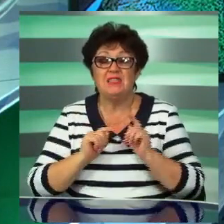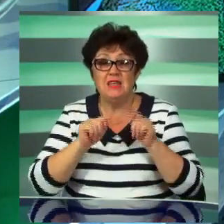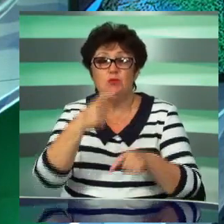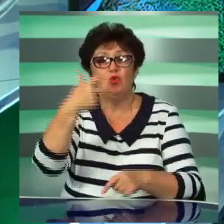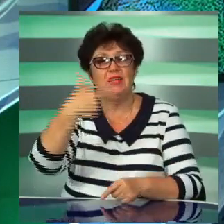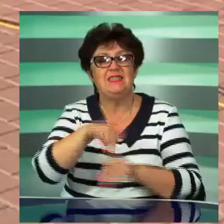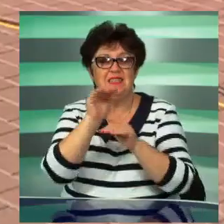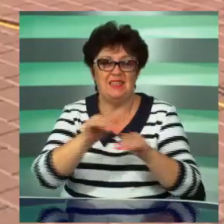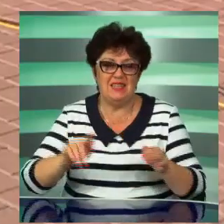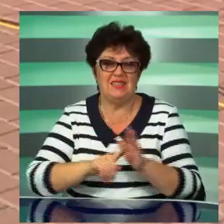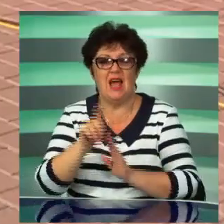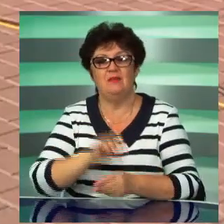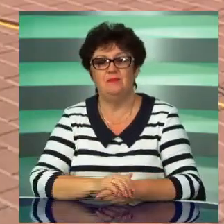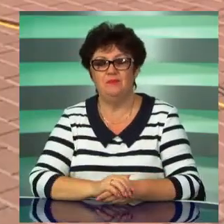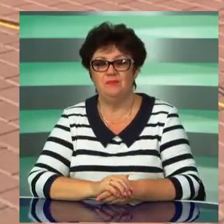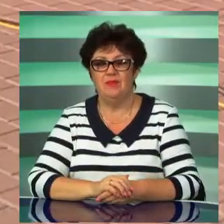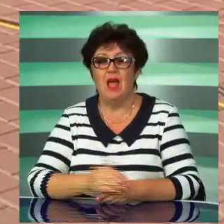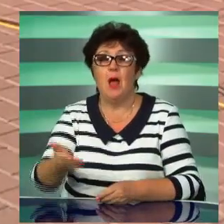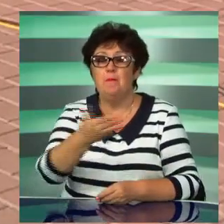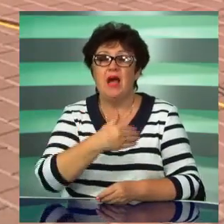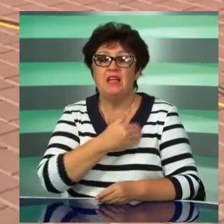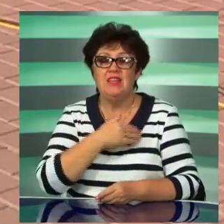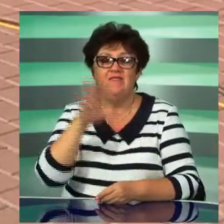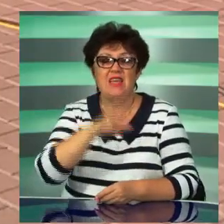130 детей. Мы хотим весь мир